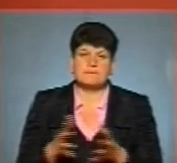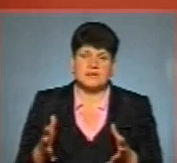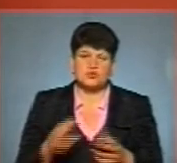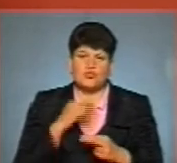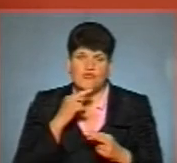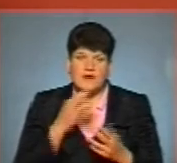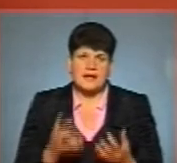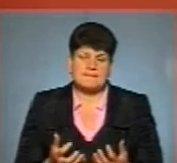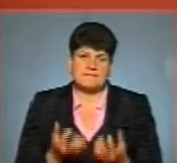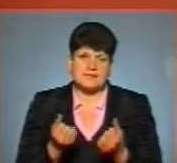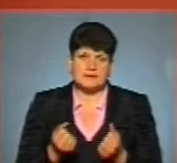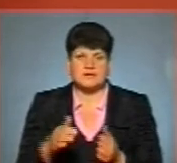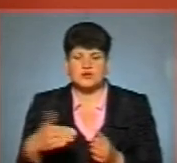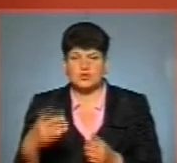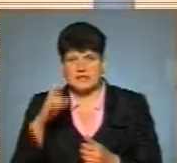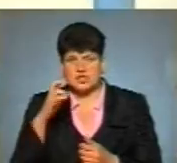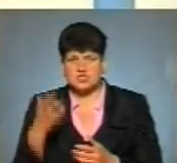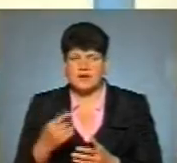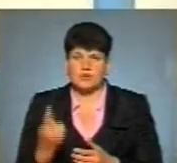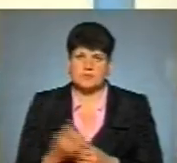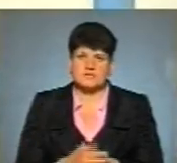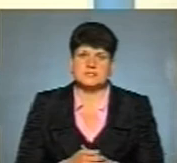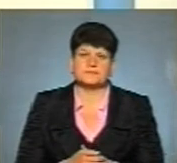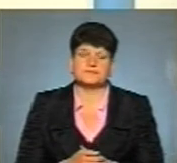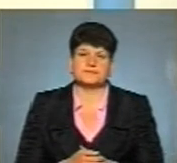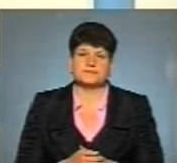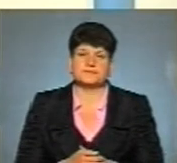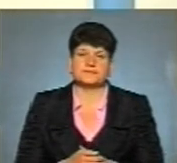найбільшої підтримки зі сторони держави, області? Ну,